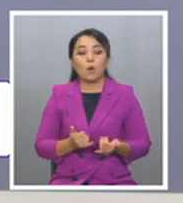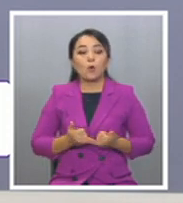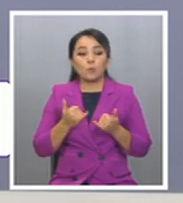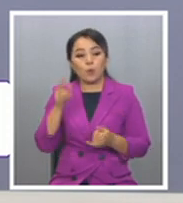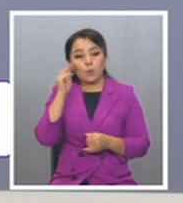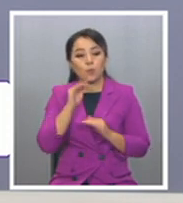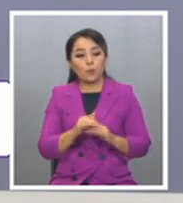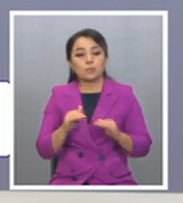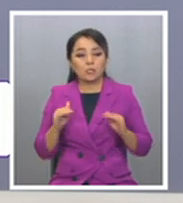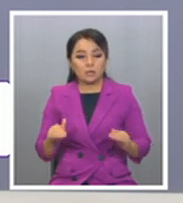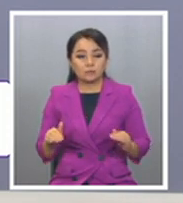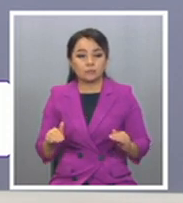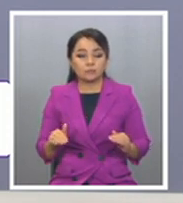оқушылар,